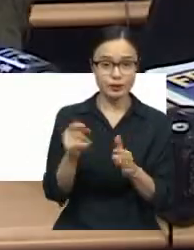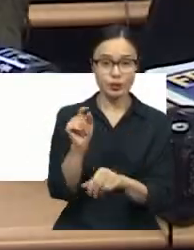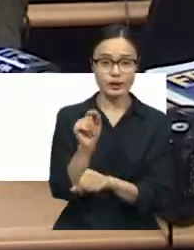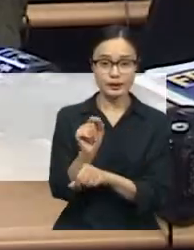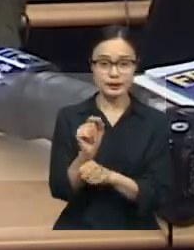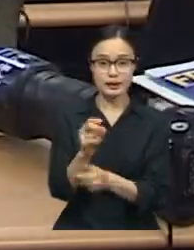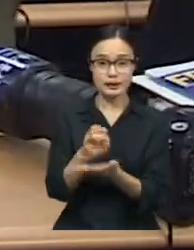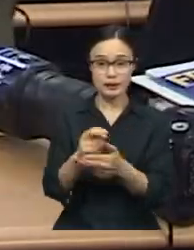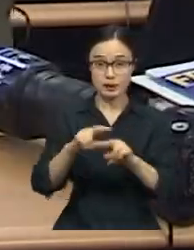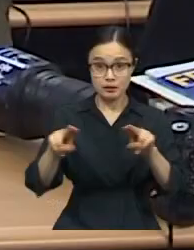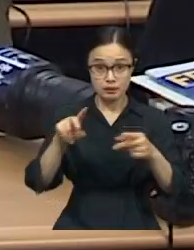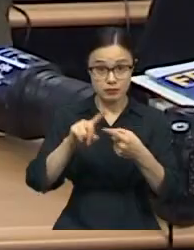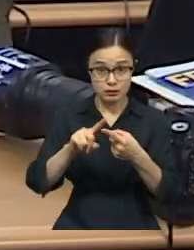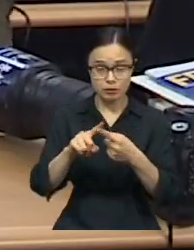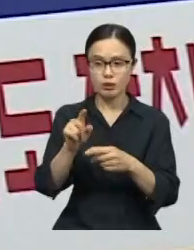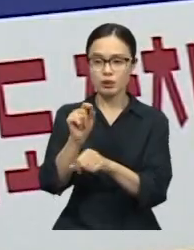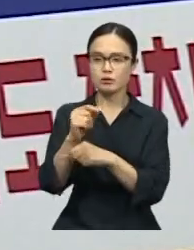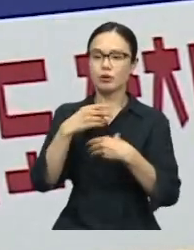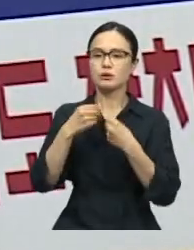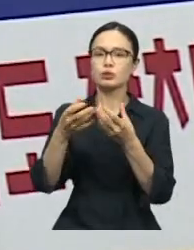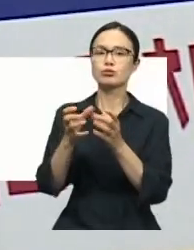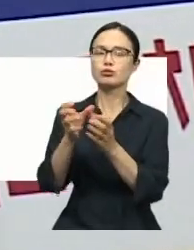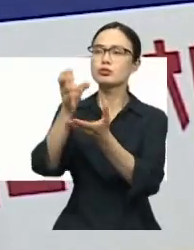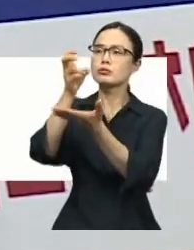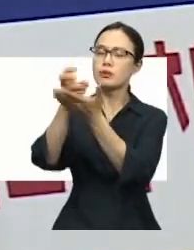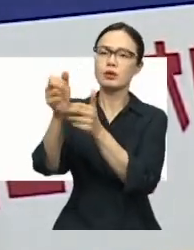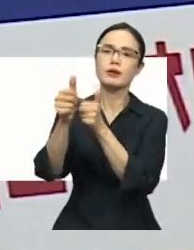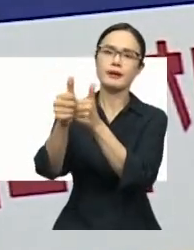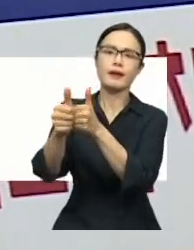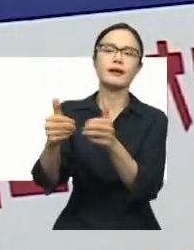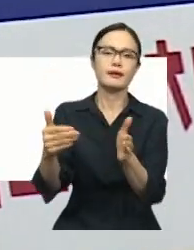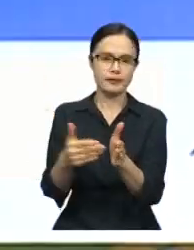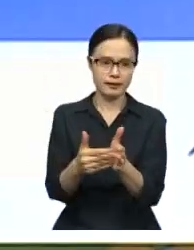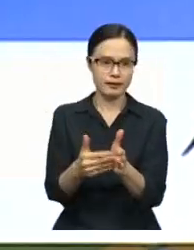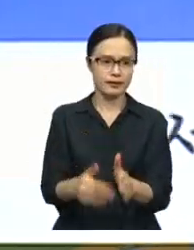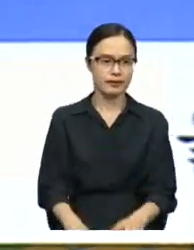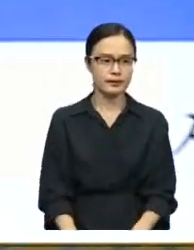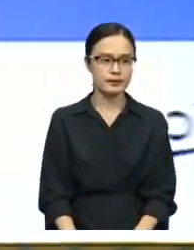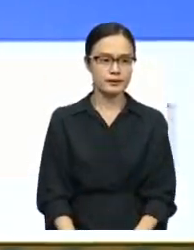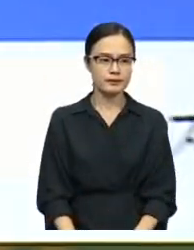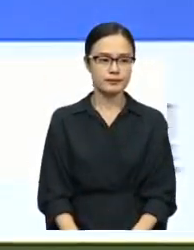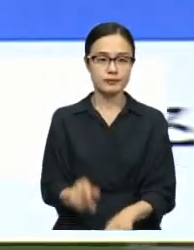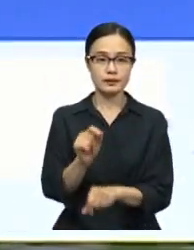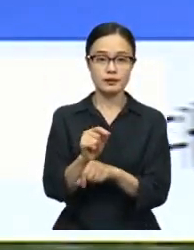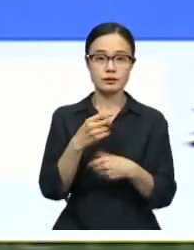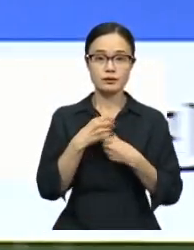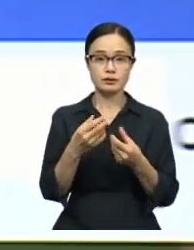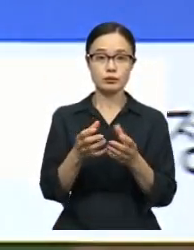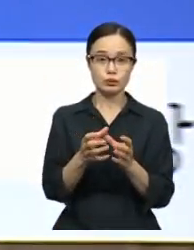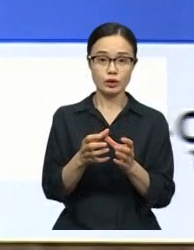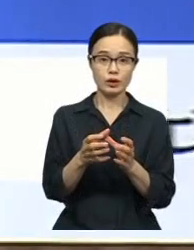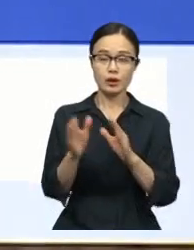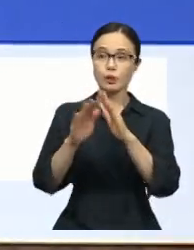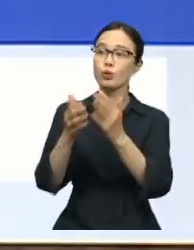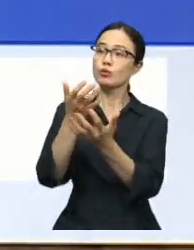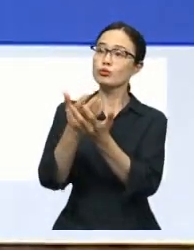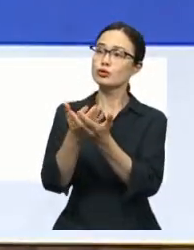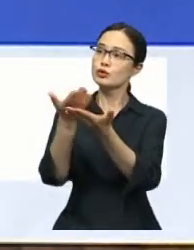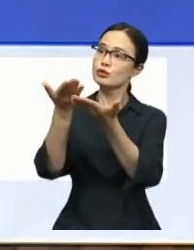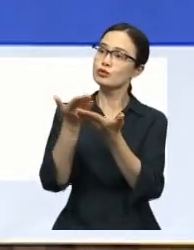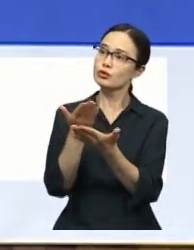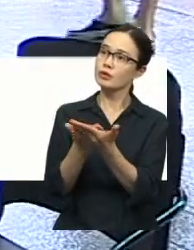따른 것이라 강조했습니다. 행안부에 저희가 그 공문을 달라는 내용으로 보냈어요.